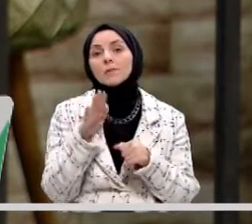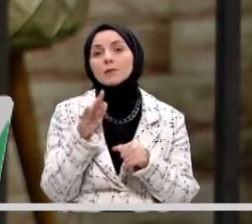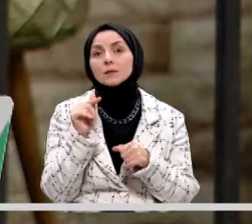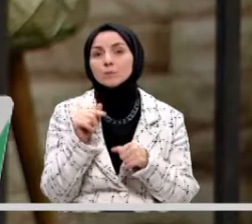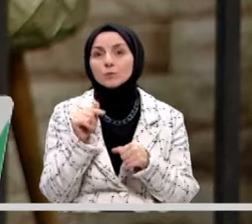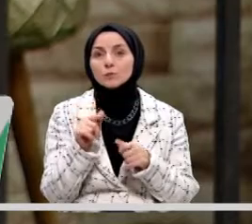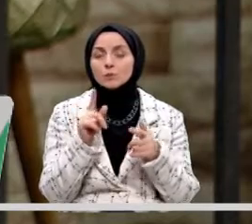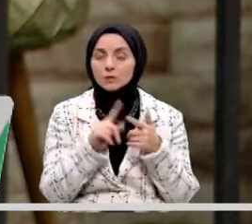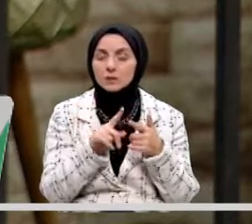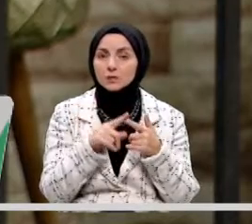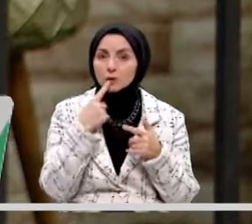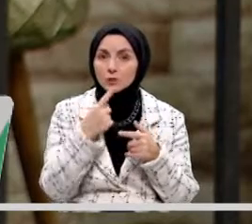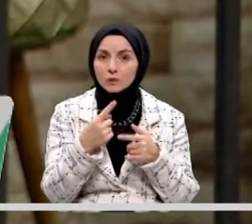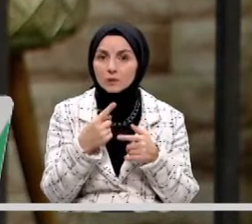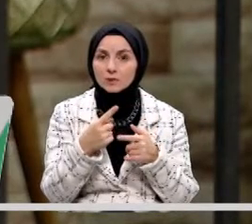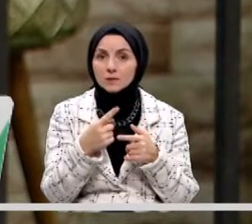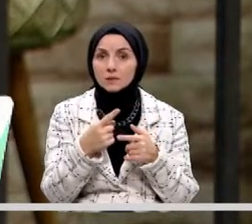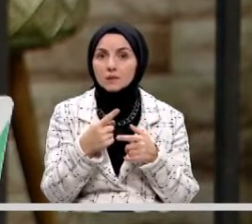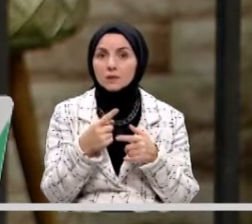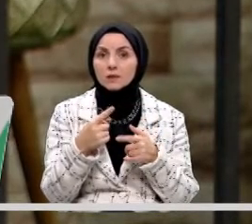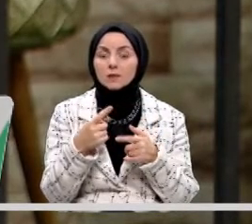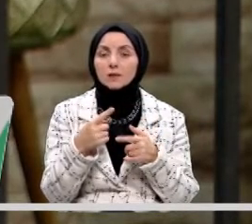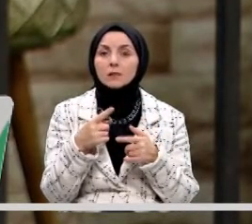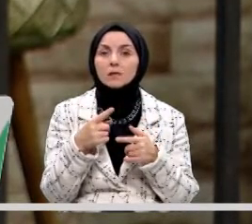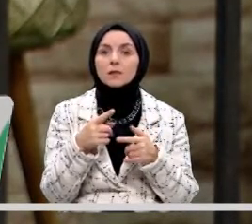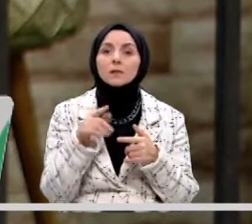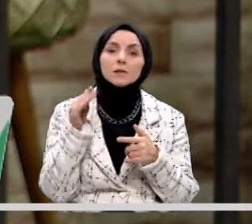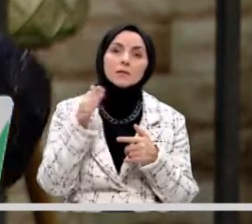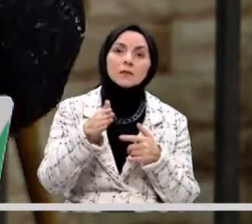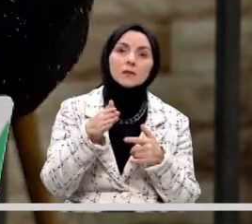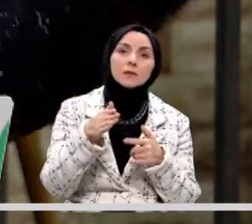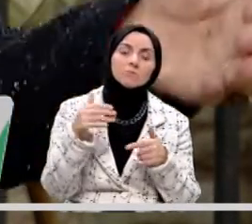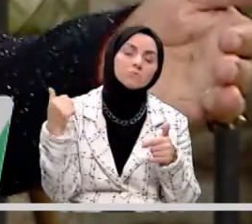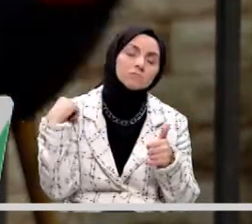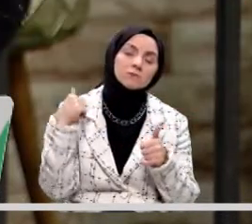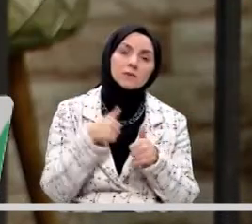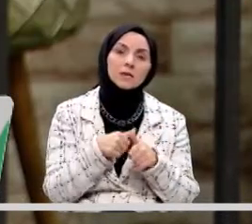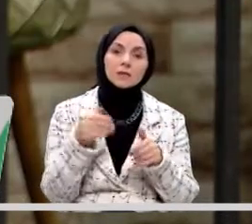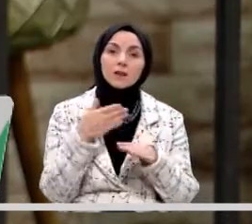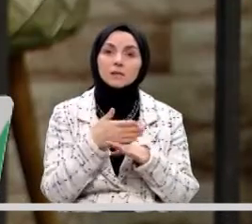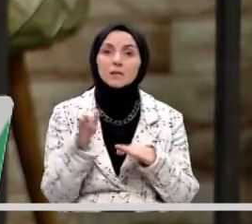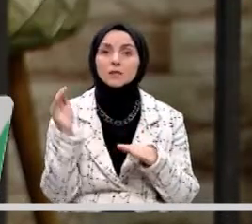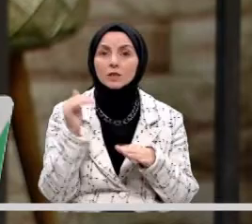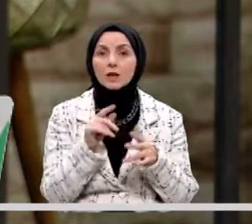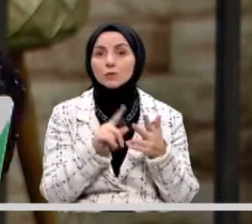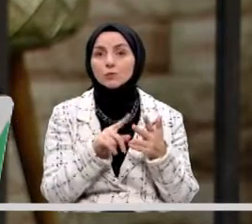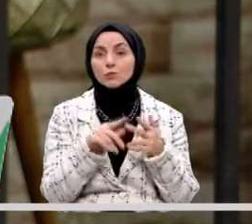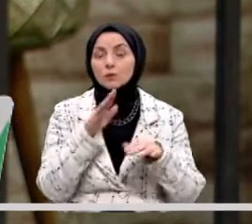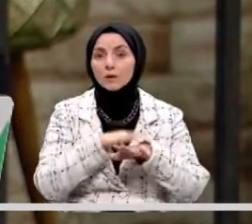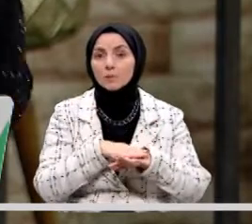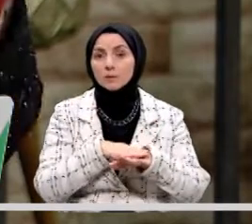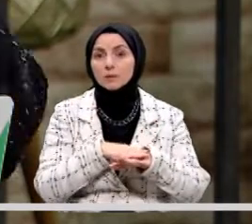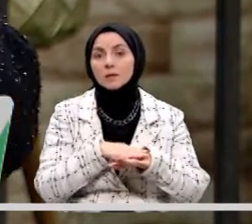söylediniz 2 oldu üçüncüde çıkartmayacaksınız ama çocuk ne yapacak evi kıracak dökecek size Laf söyleyecek